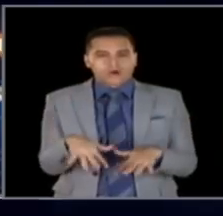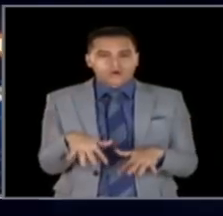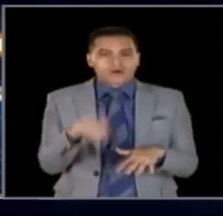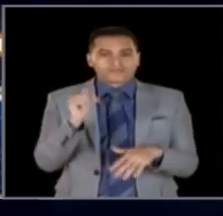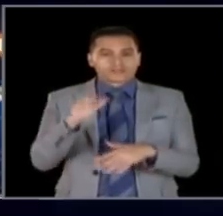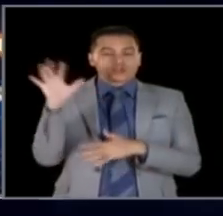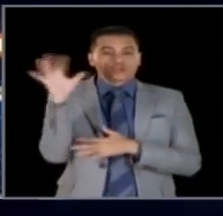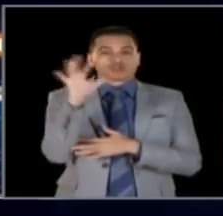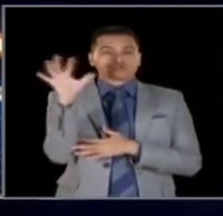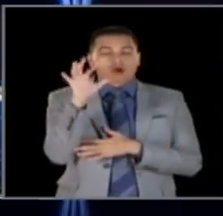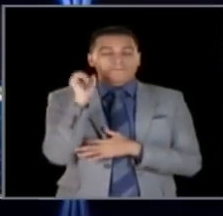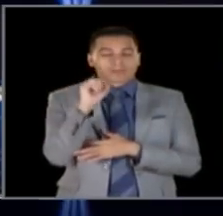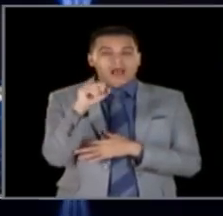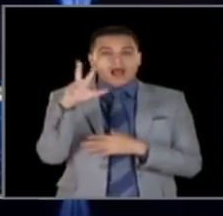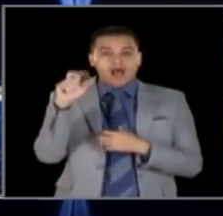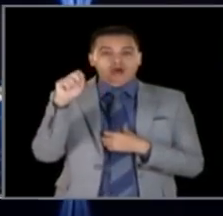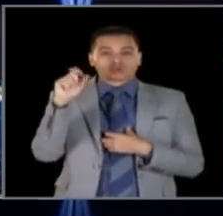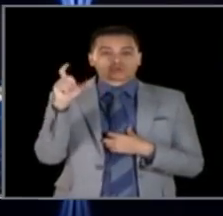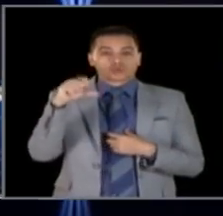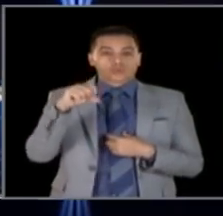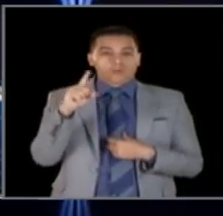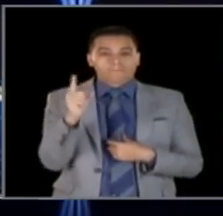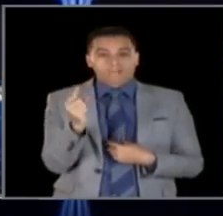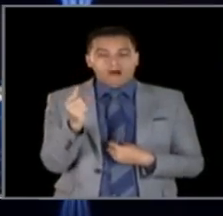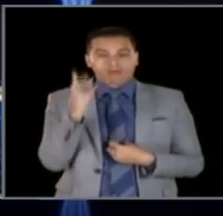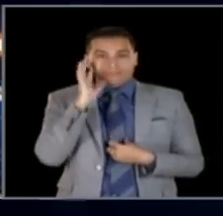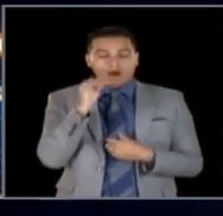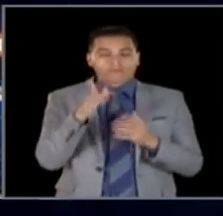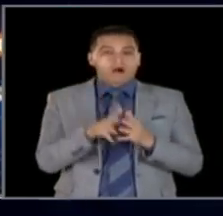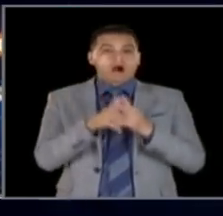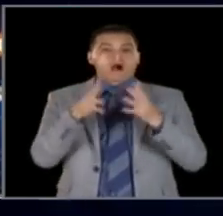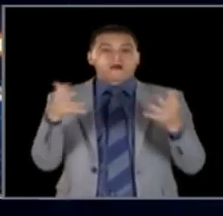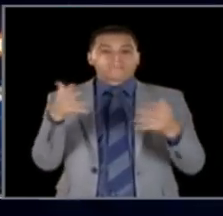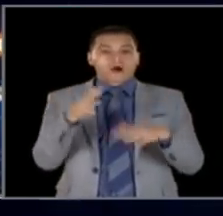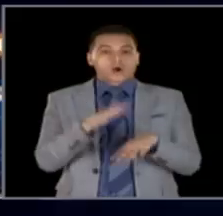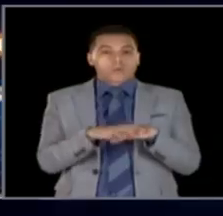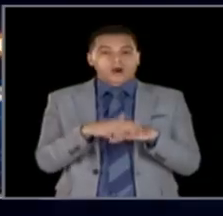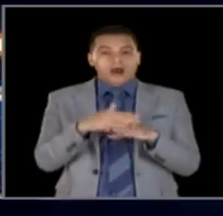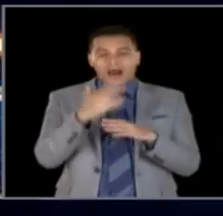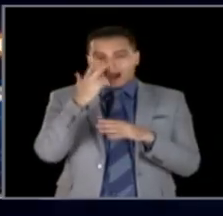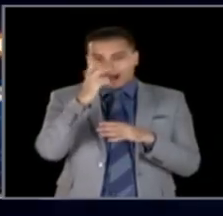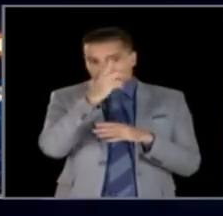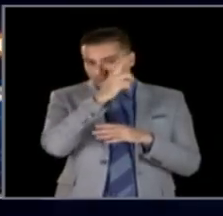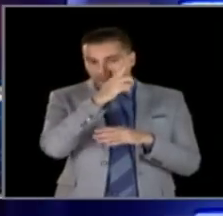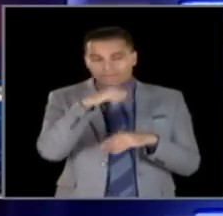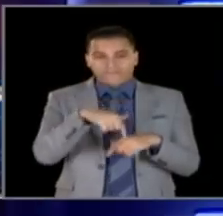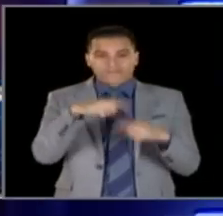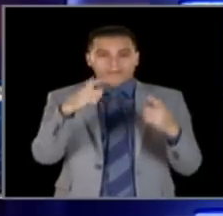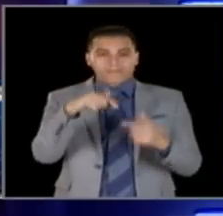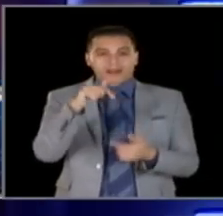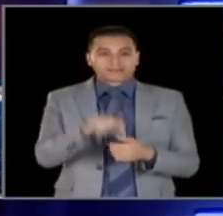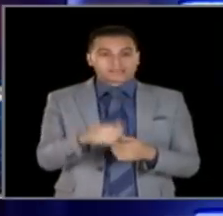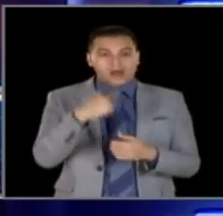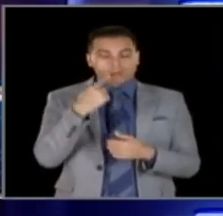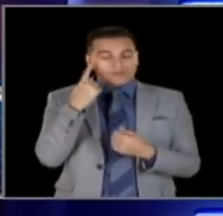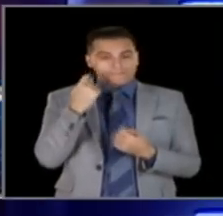فيها أشجار الصنوبر الحلبي الأضخم والأقدم في المنطقة. أنا قلت لك